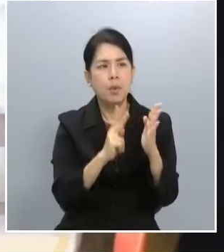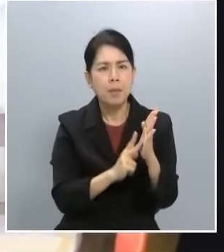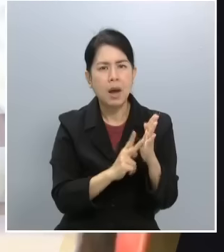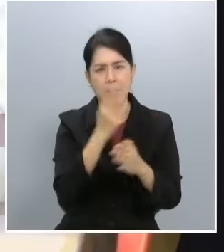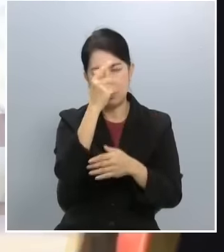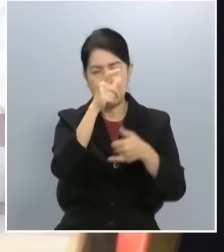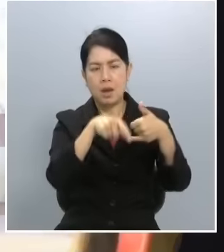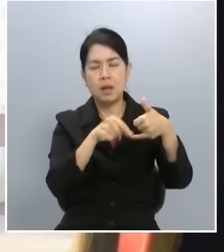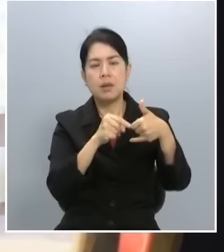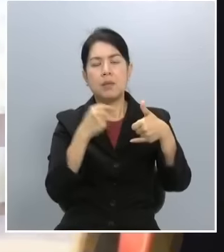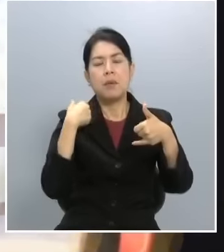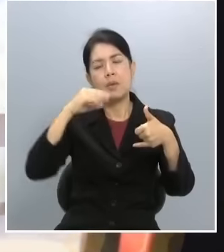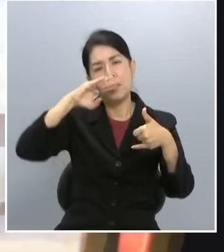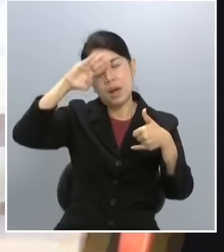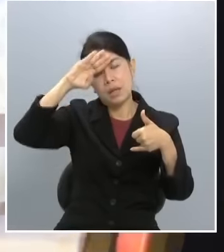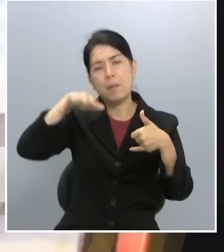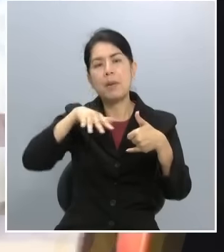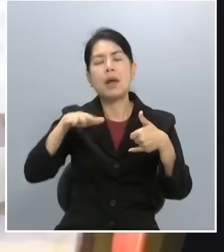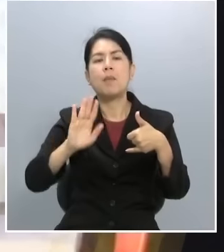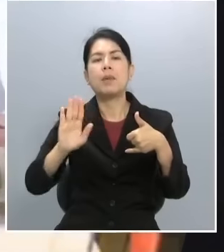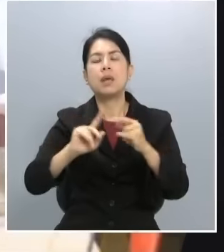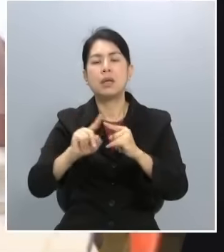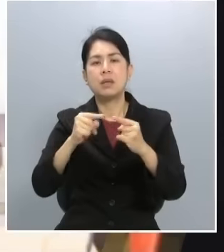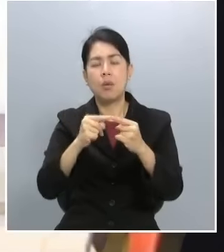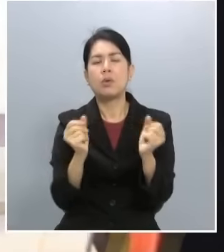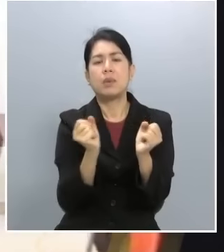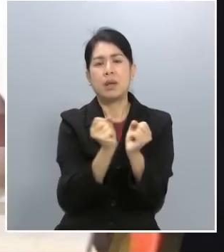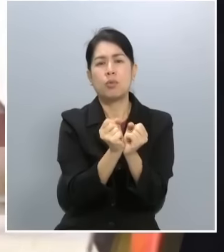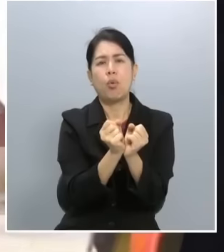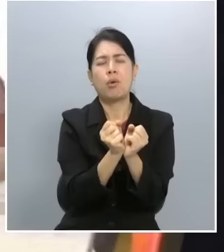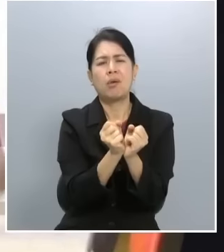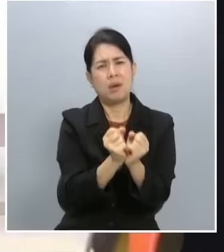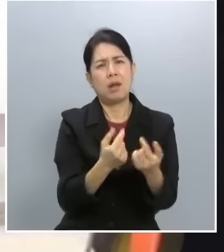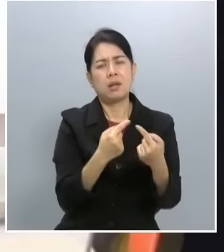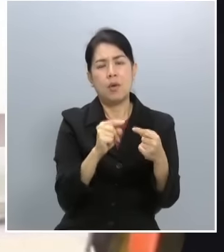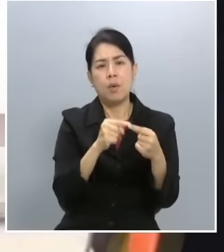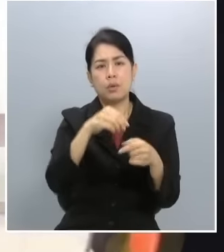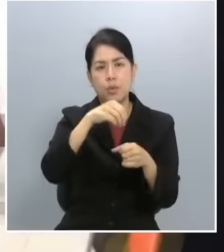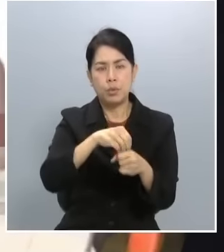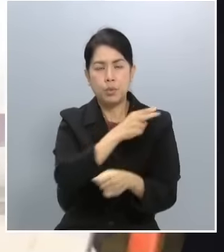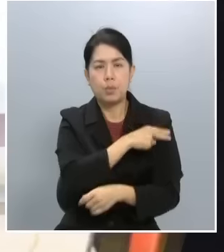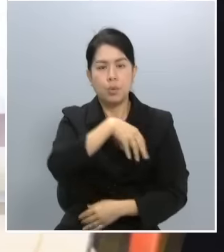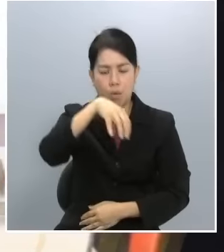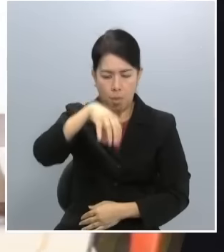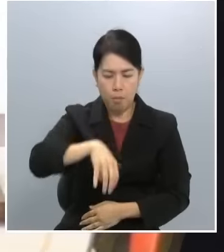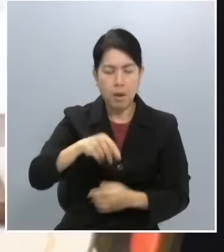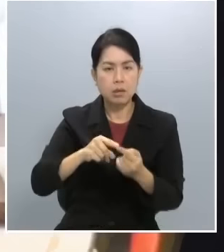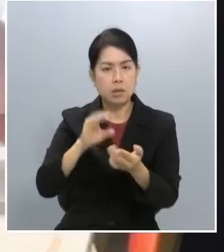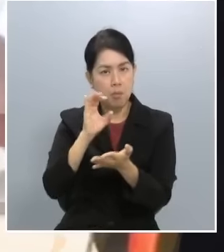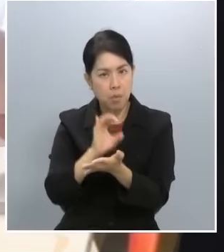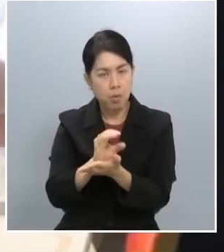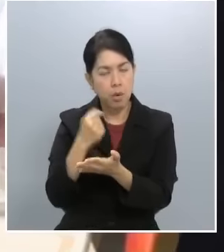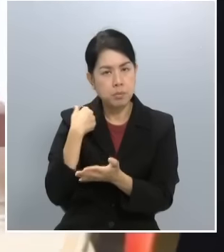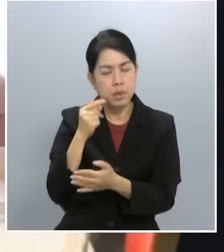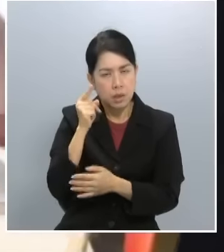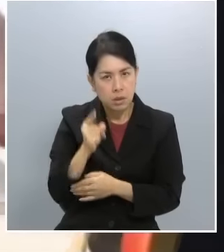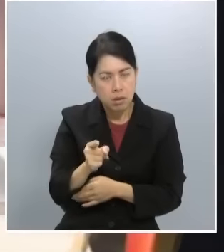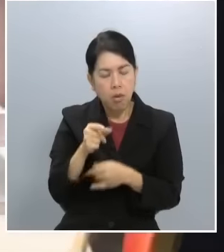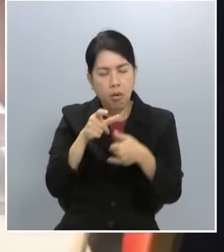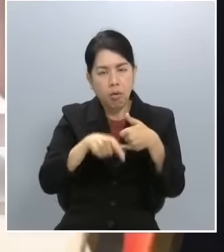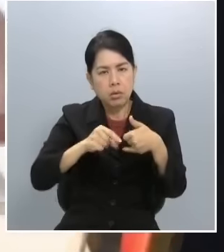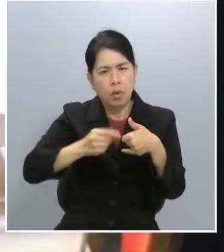ไปใครแอดมิทแต่เขาเป็นนักโทษจะอยู่โรงพยาบาลตำรวจอยู่นอกคุกได้คุณต้องมีอาการหนักที่ผมต้องมาในวันนี้